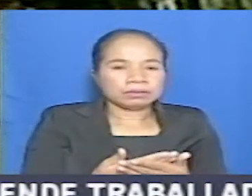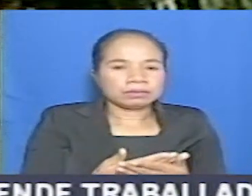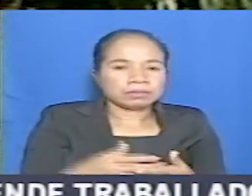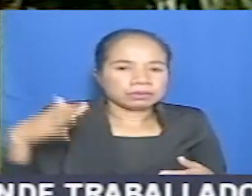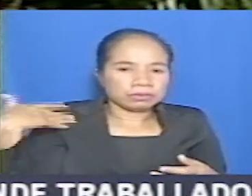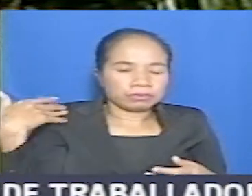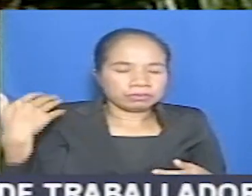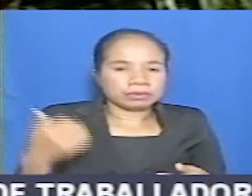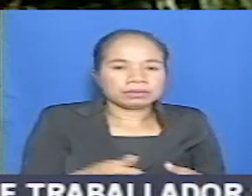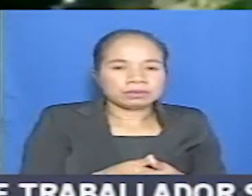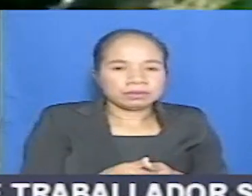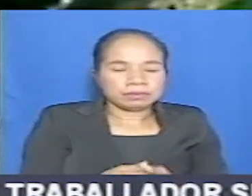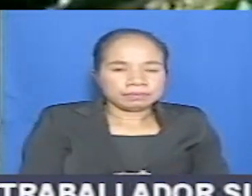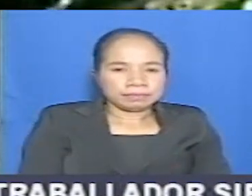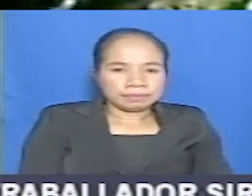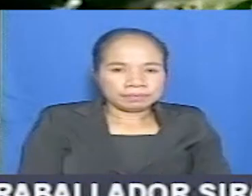bagi tina alin sira.